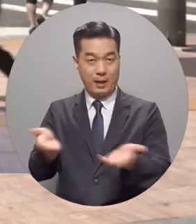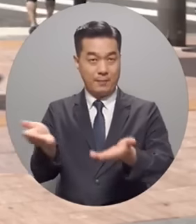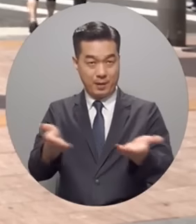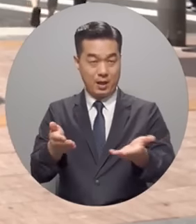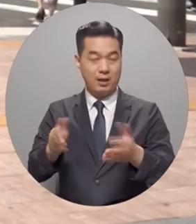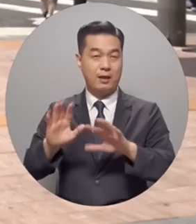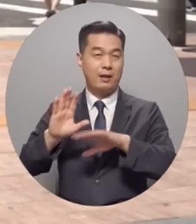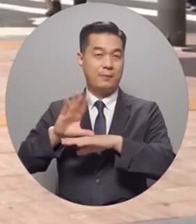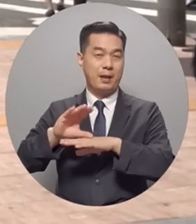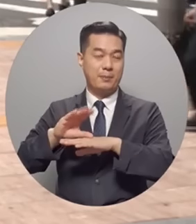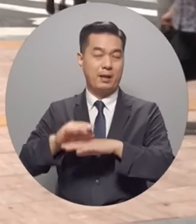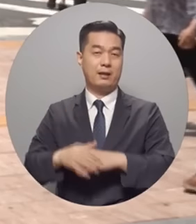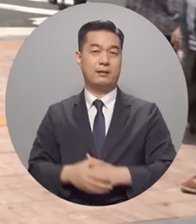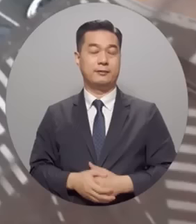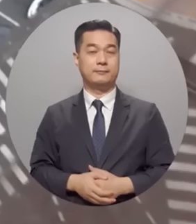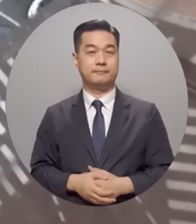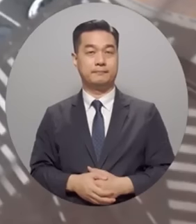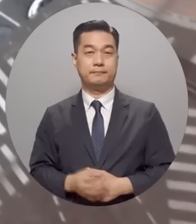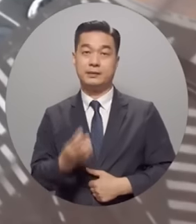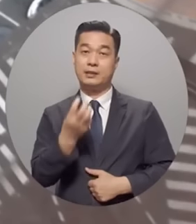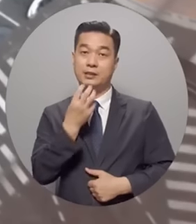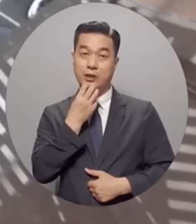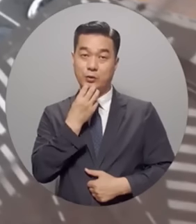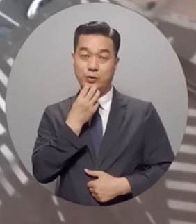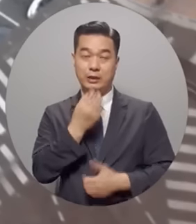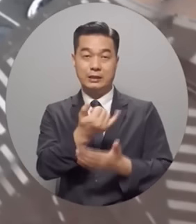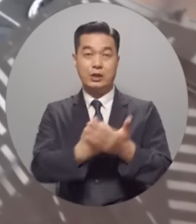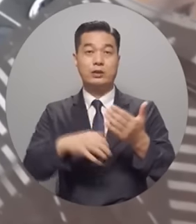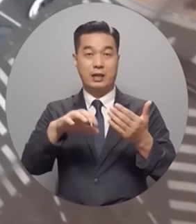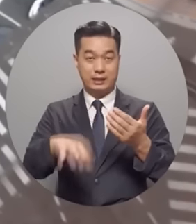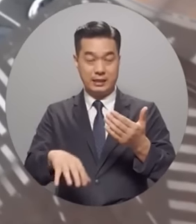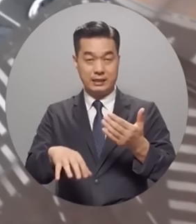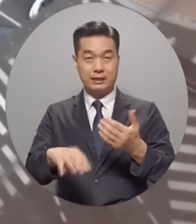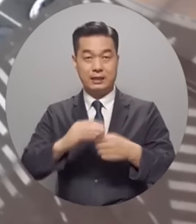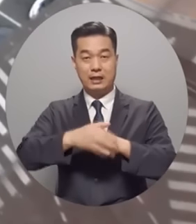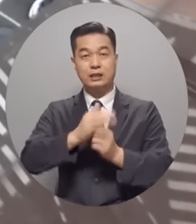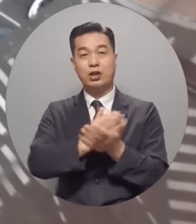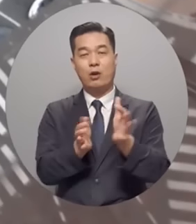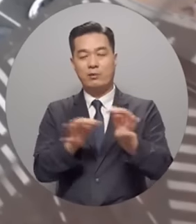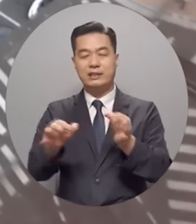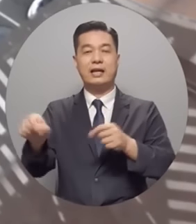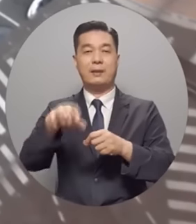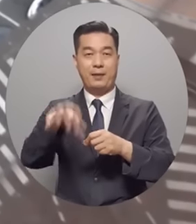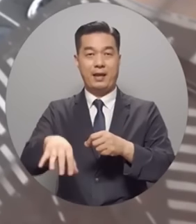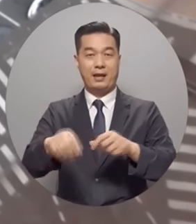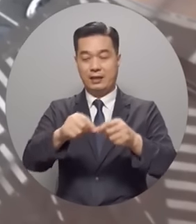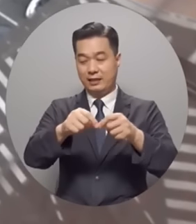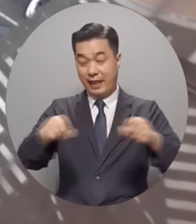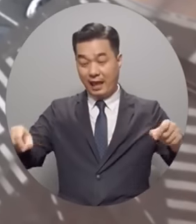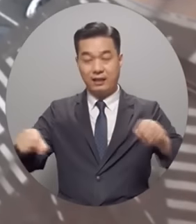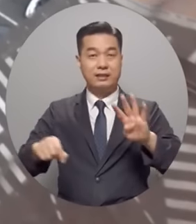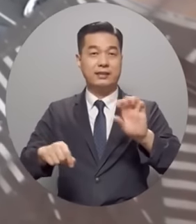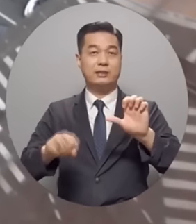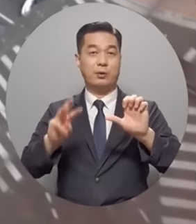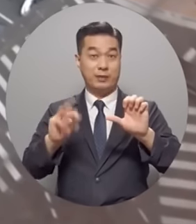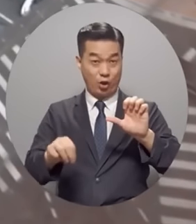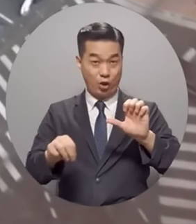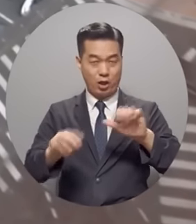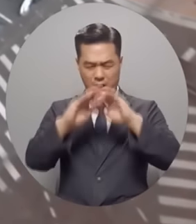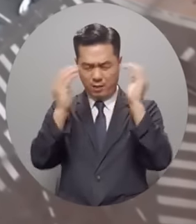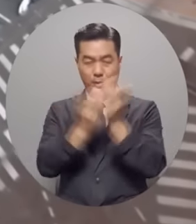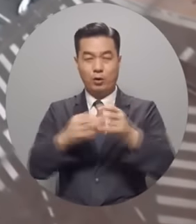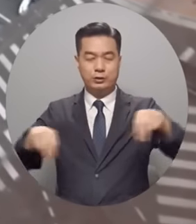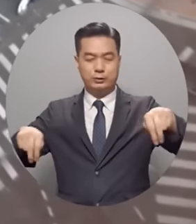좋습니다. 서울 청량리 청과물시장 앞 횡단보도는 대각선 길이가 45m에 달하지만 모두